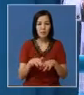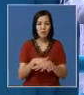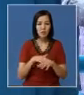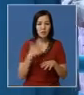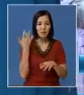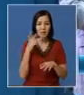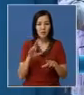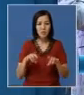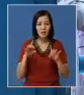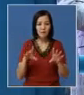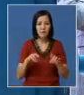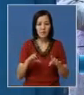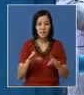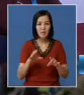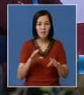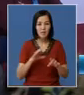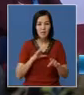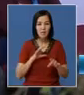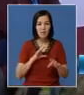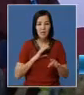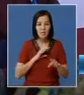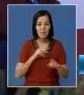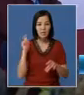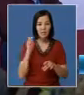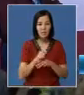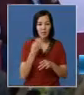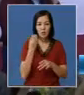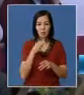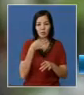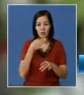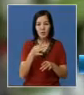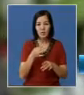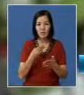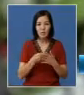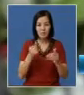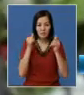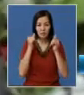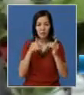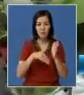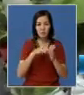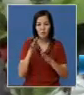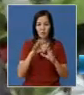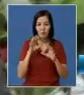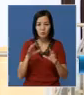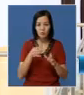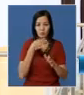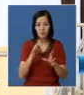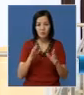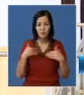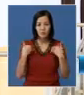ақш, Австралия, Канададан келген мамандар озық тәжірибелерімен бөлісіп, асыл тұқымды мал өсірудің тиімділігін алға тартты.